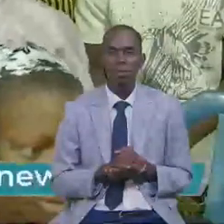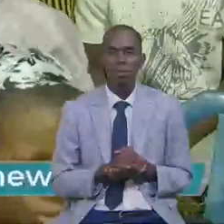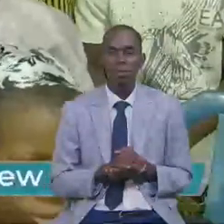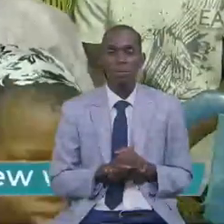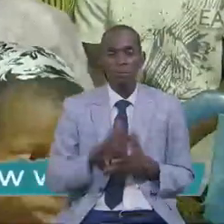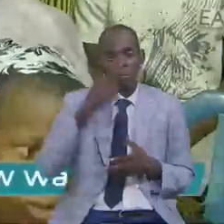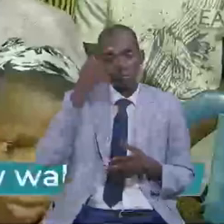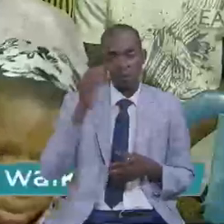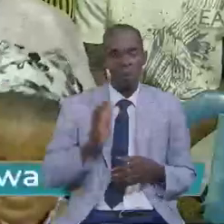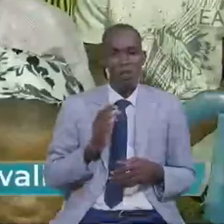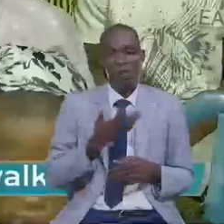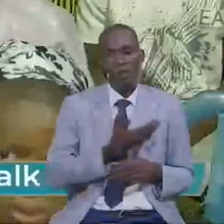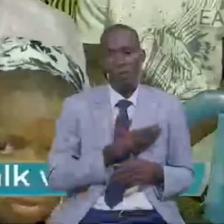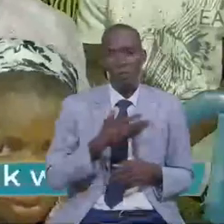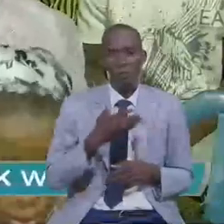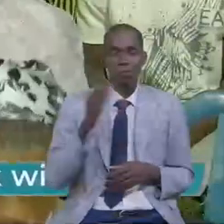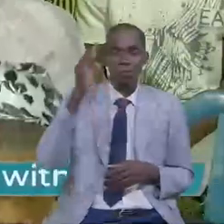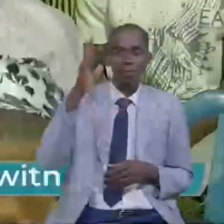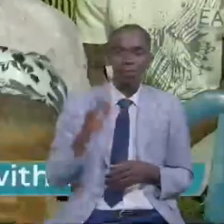notre pasteur revient